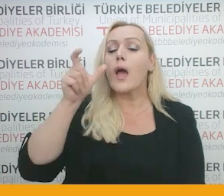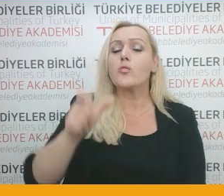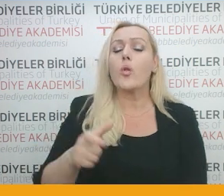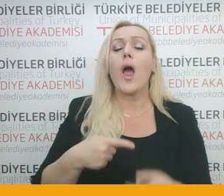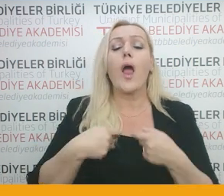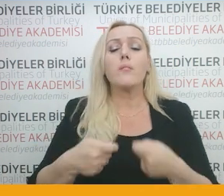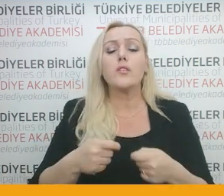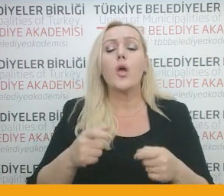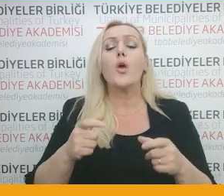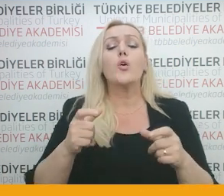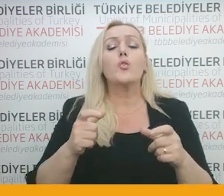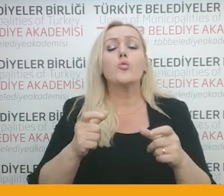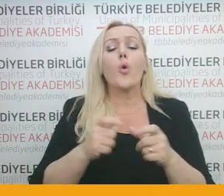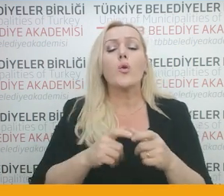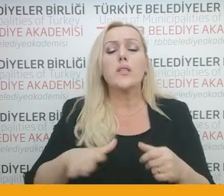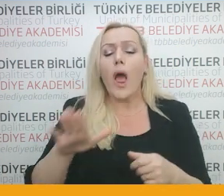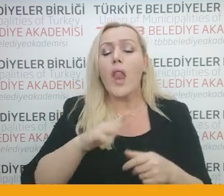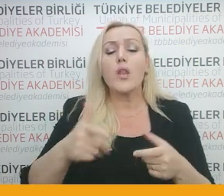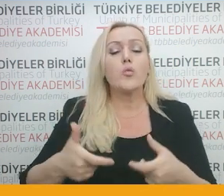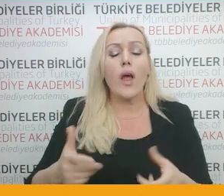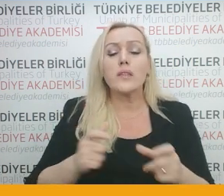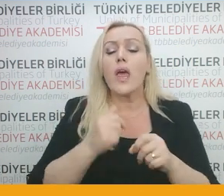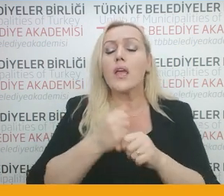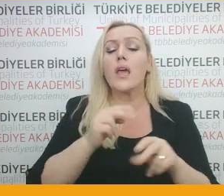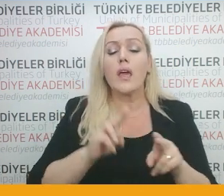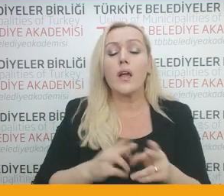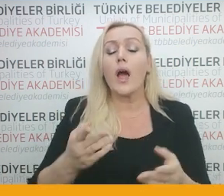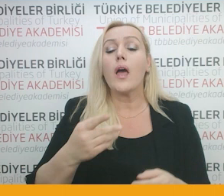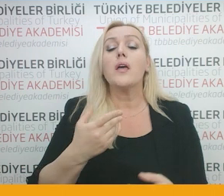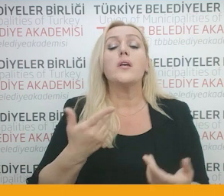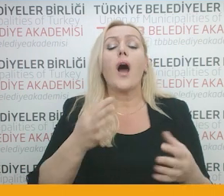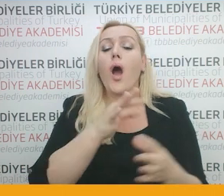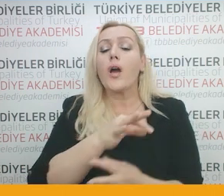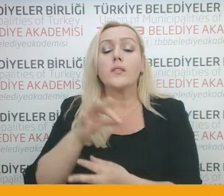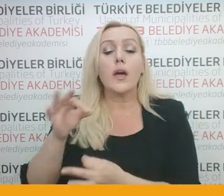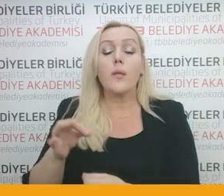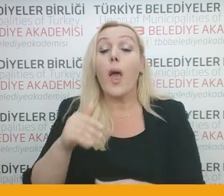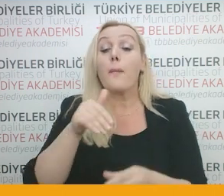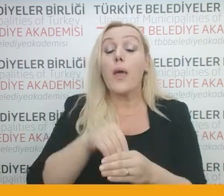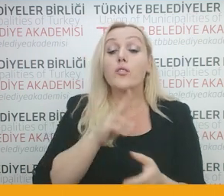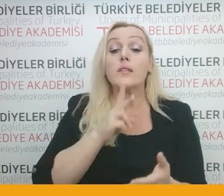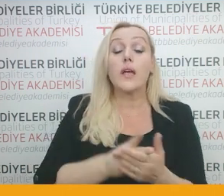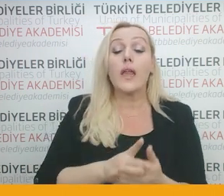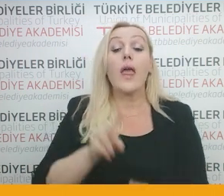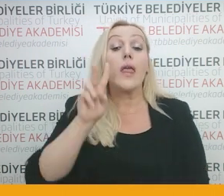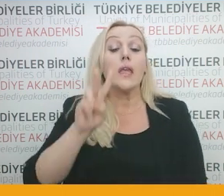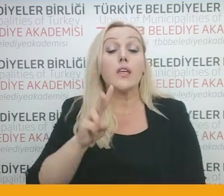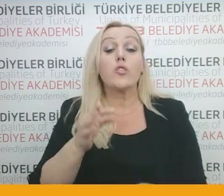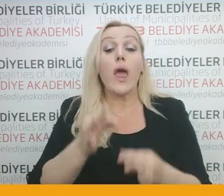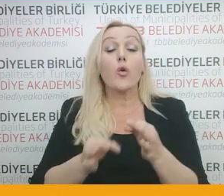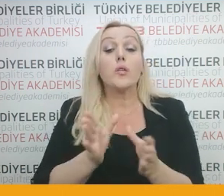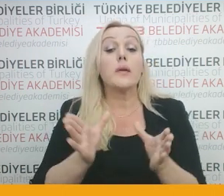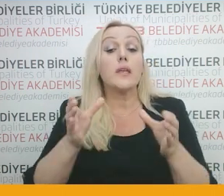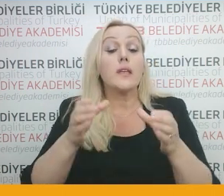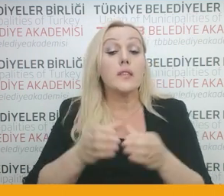gideri, sosyal güvenlik, mal ve hizmet, cari transferler, sermaye transferleri birinci düzeyde aktarımlarda meclis kararı. İkinci düzeyde ekonomik